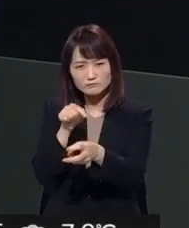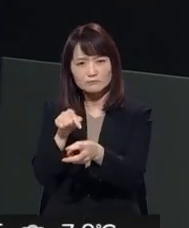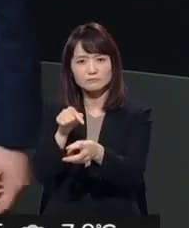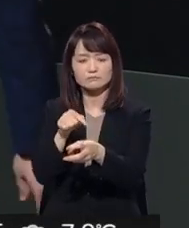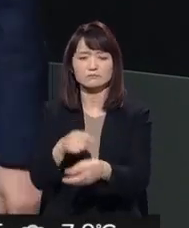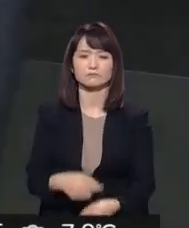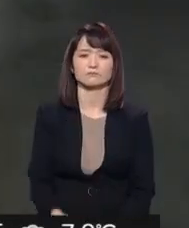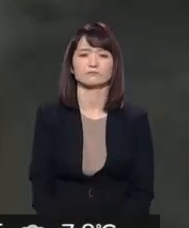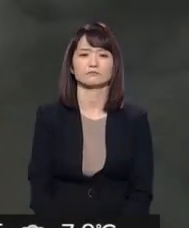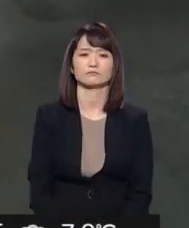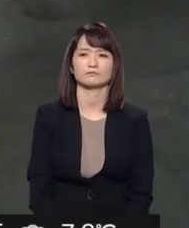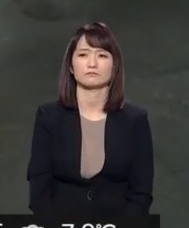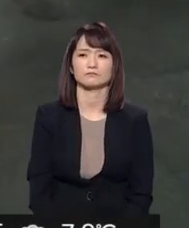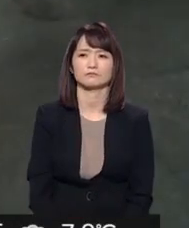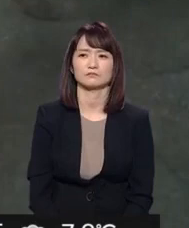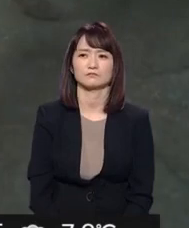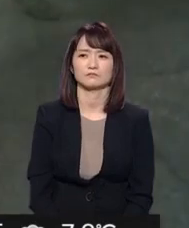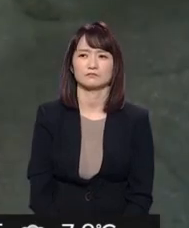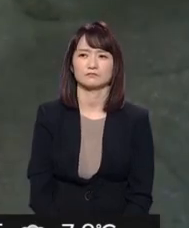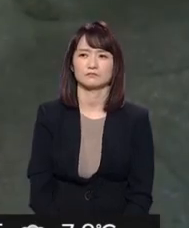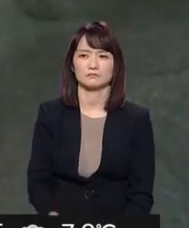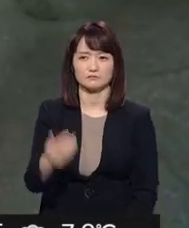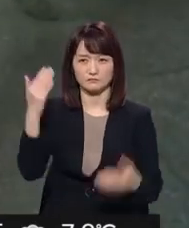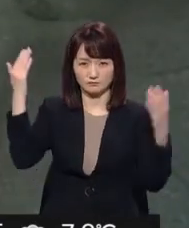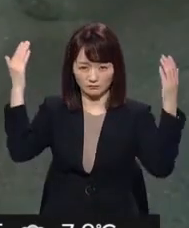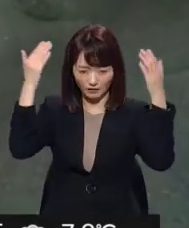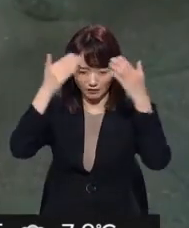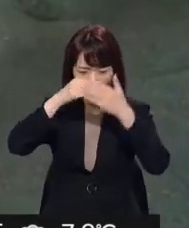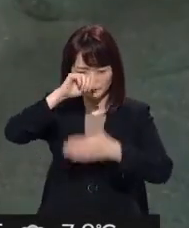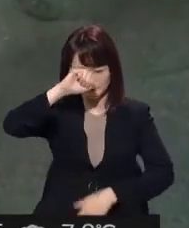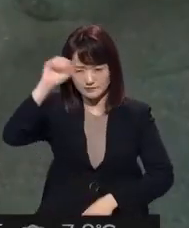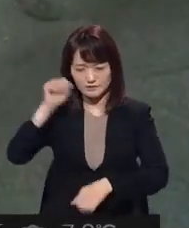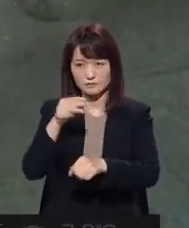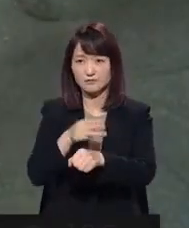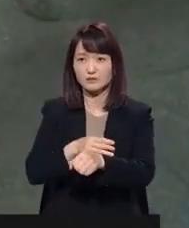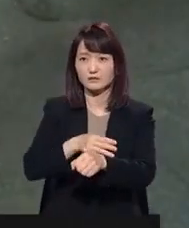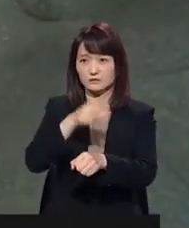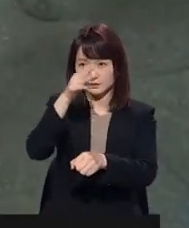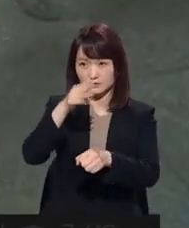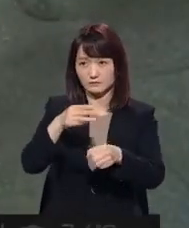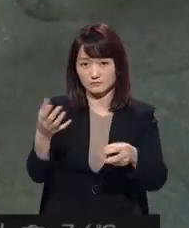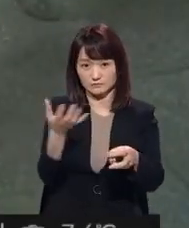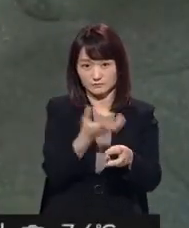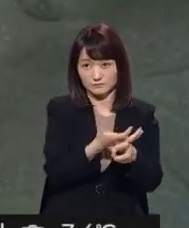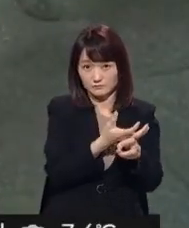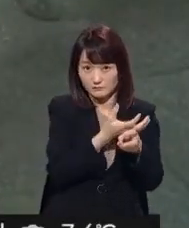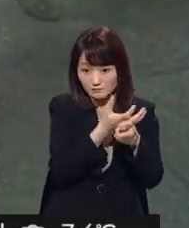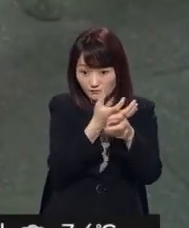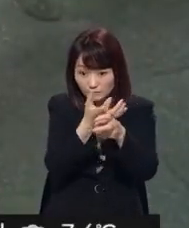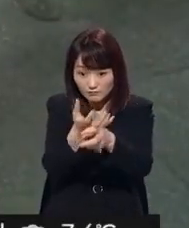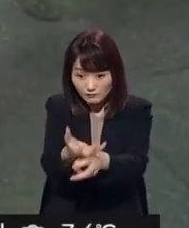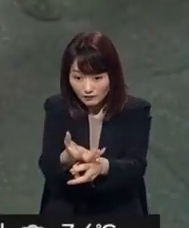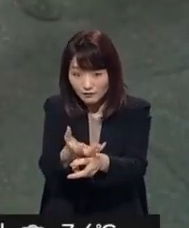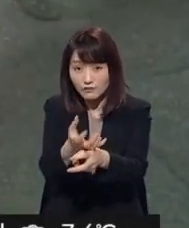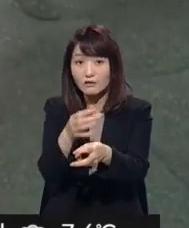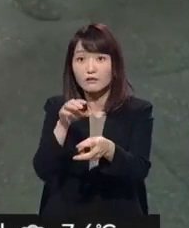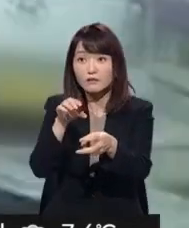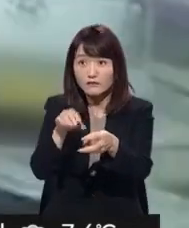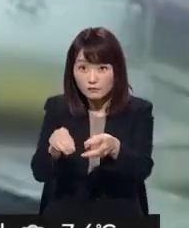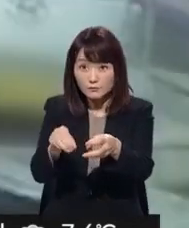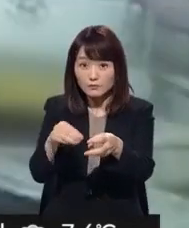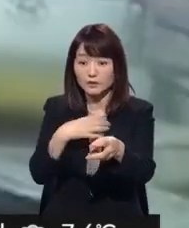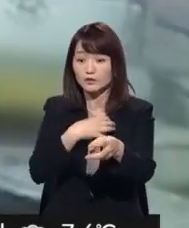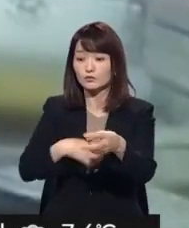보시죠 너무나도 야심한 새벽 3시입니다 트럭이 등장하죠 자 갑자기 멈추더니 자